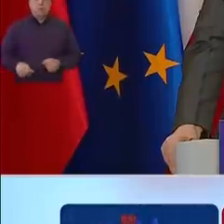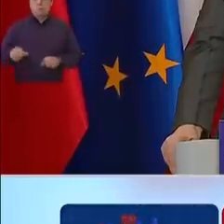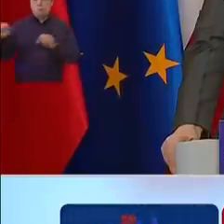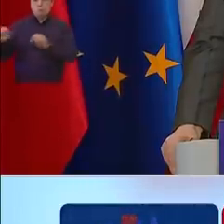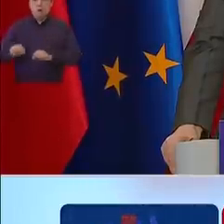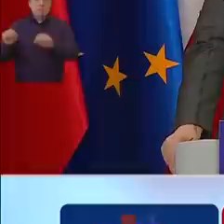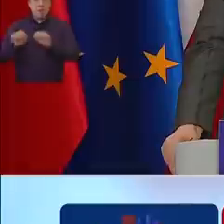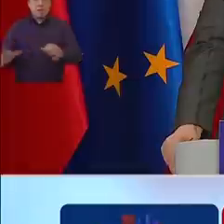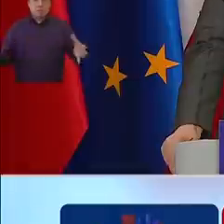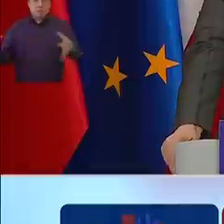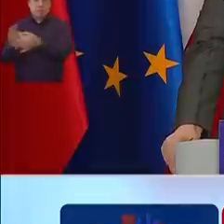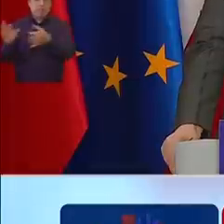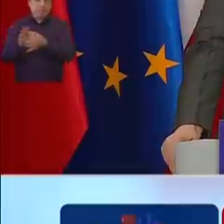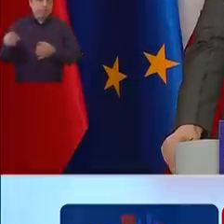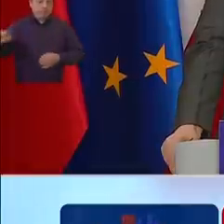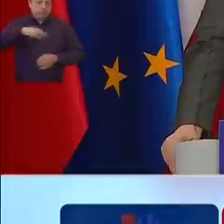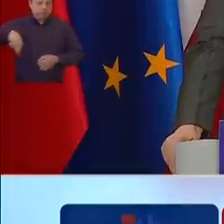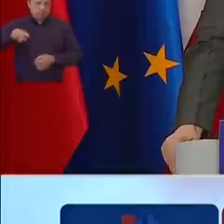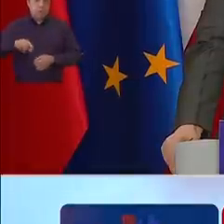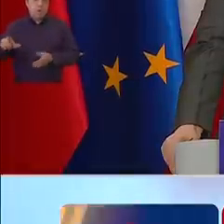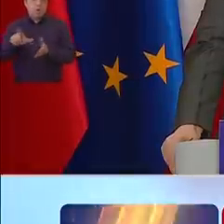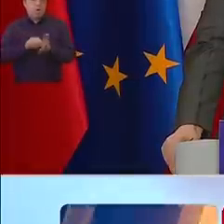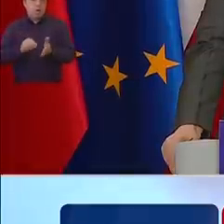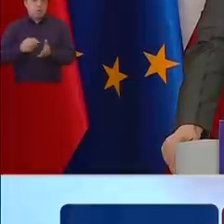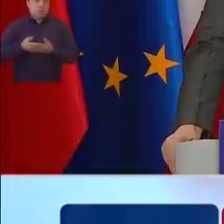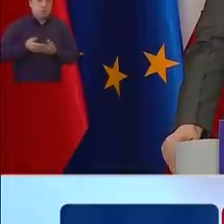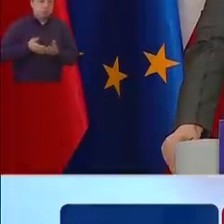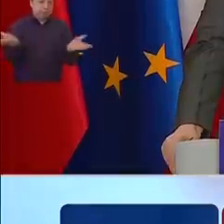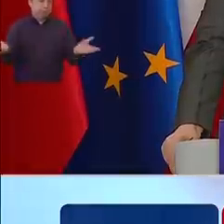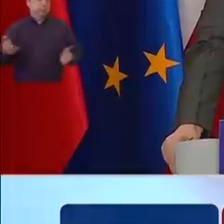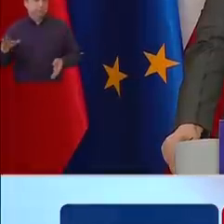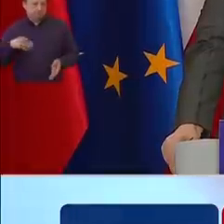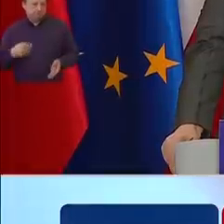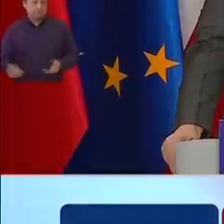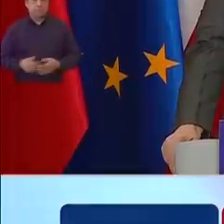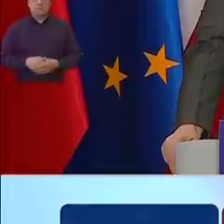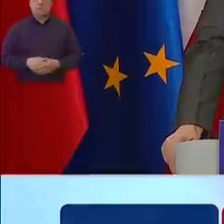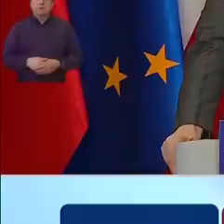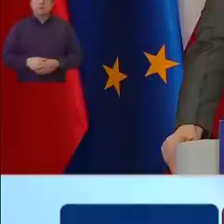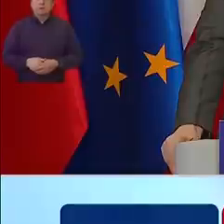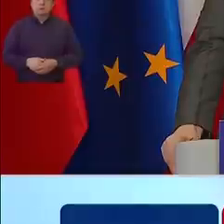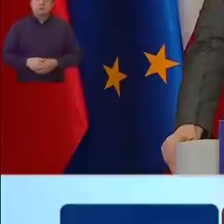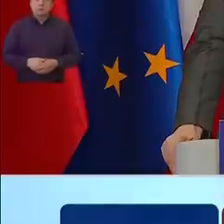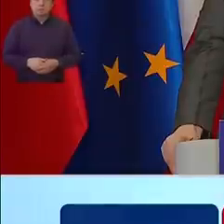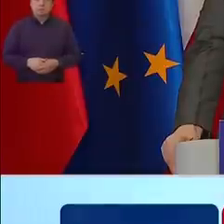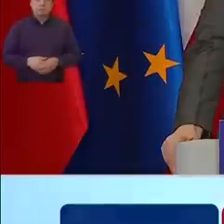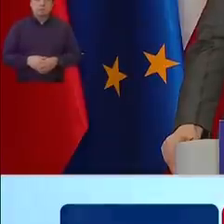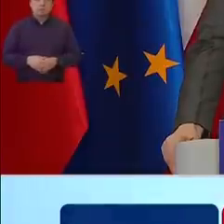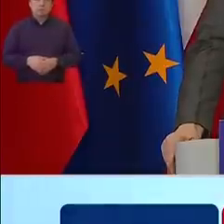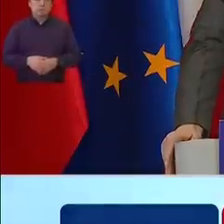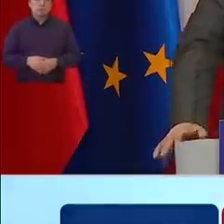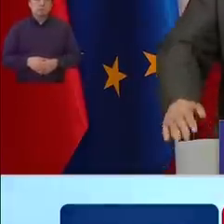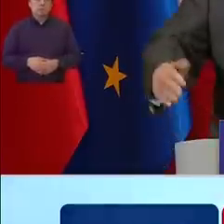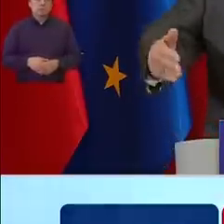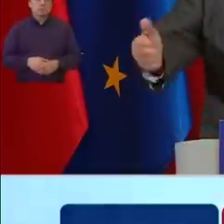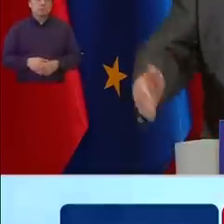będą udzielały kredytów, na przykład PFR-owi też czy innym instytucjom tego typu, które natychmiast będą,